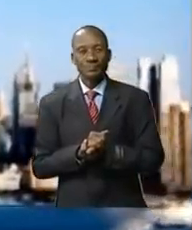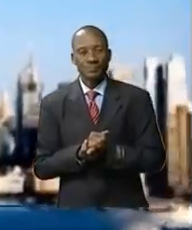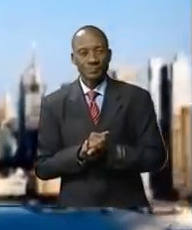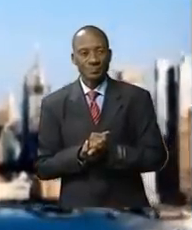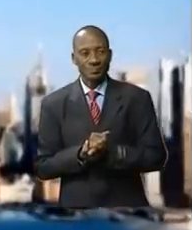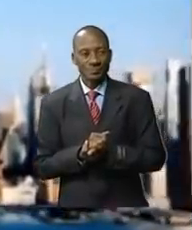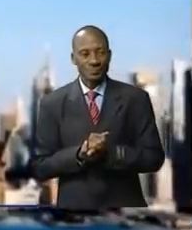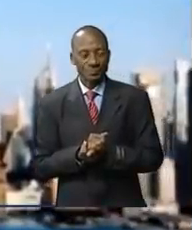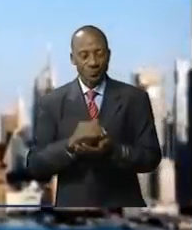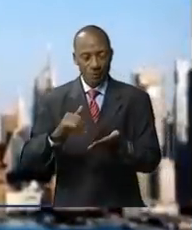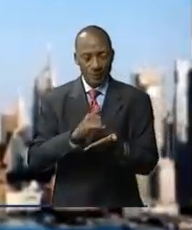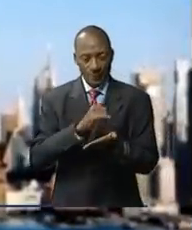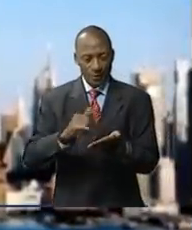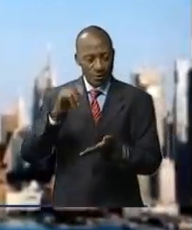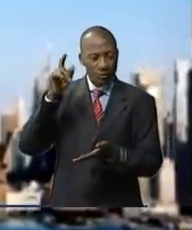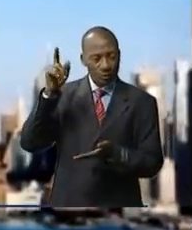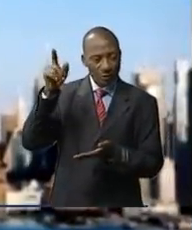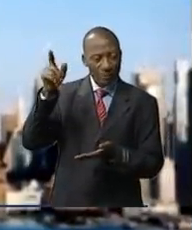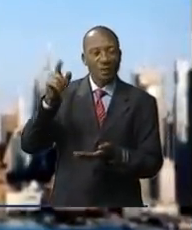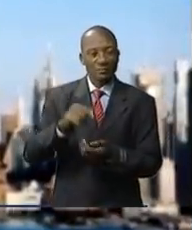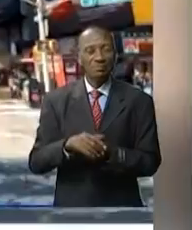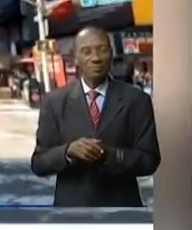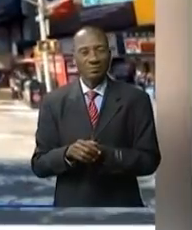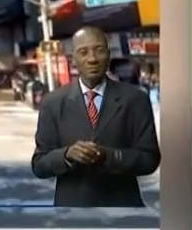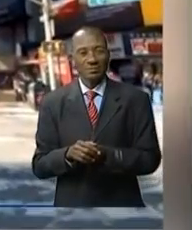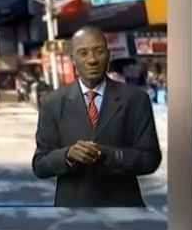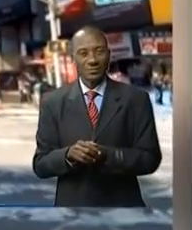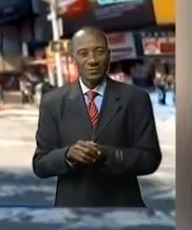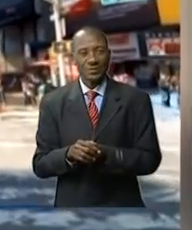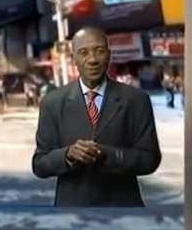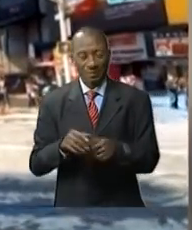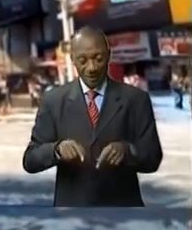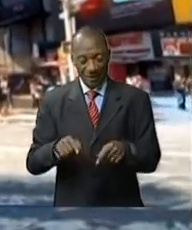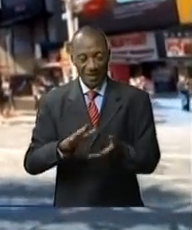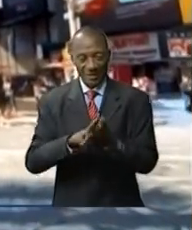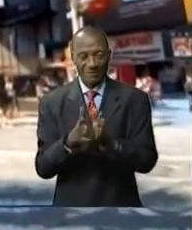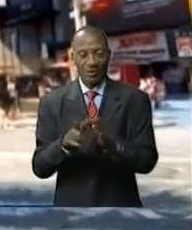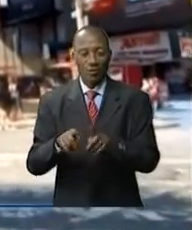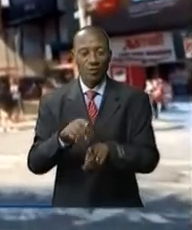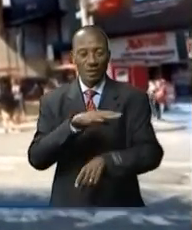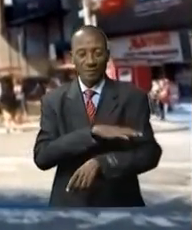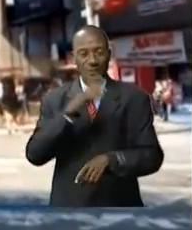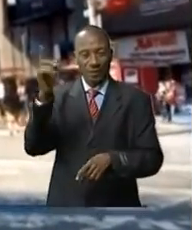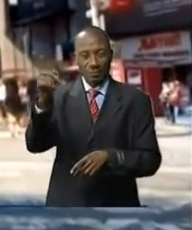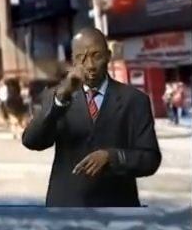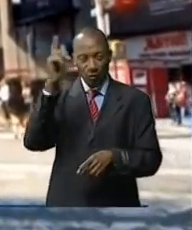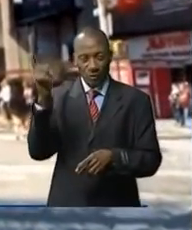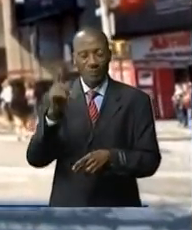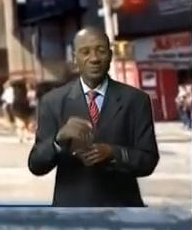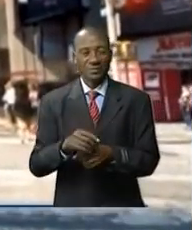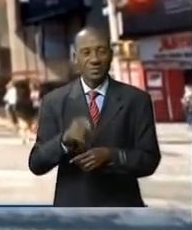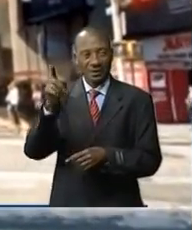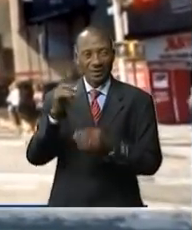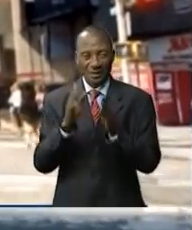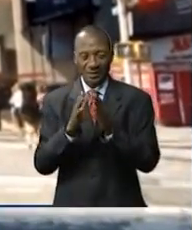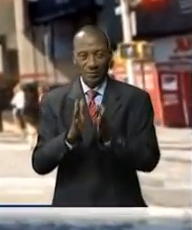New York, comme des traditions, chaque dernière quinzaine du mois de septembre, les leaders mondiaux se retrouvent à l'Assemblée générale des Nations